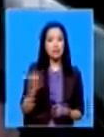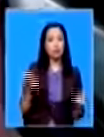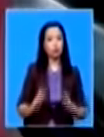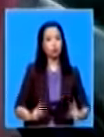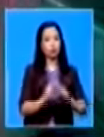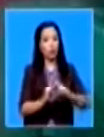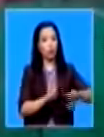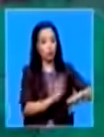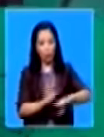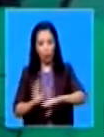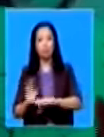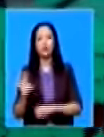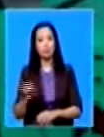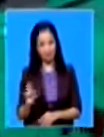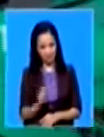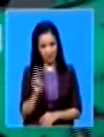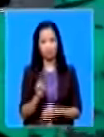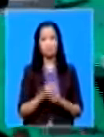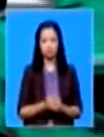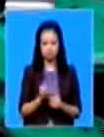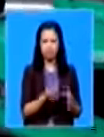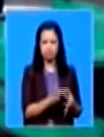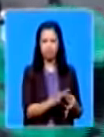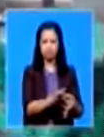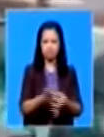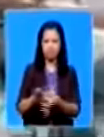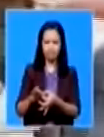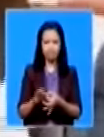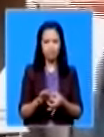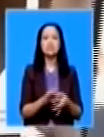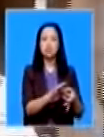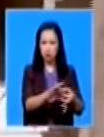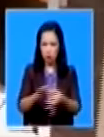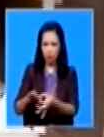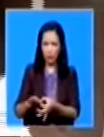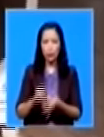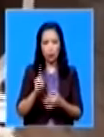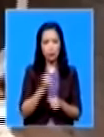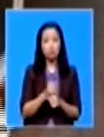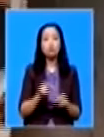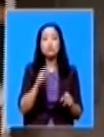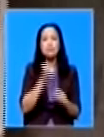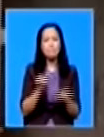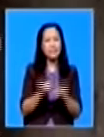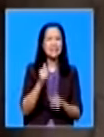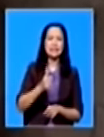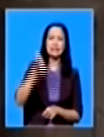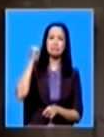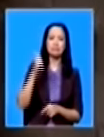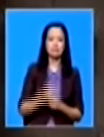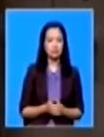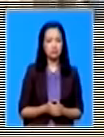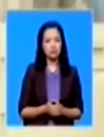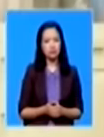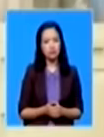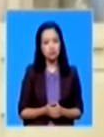ขาใช้งบประมาณได้เราเนี่ยเป็นงานที่มันต้องผูกพันกันไงนี่เขาเรียกว่าความเชื่อมโยง ถ้าเราทำแบบเดิมมันก็จะเป็นเซี่ยว